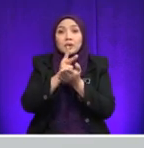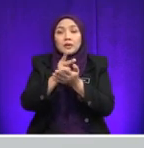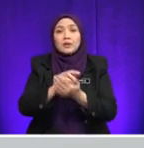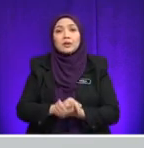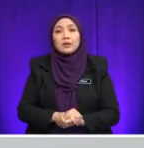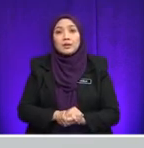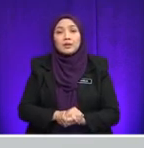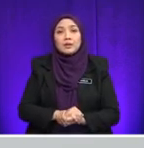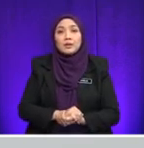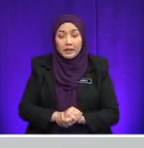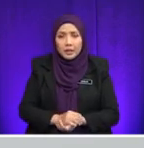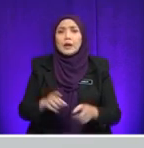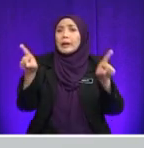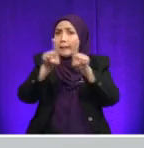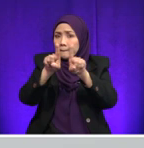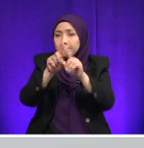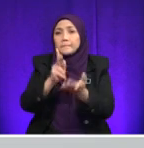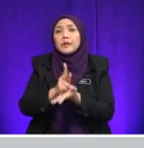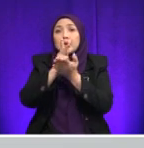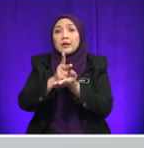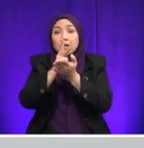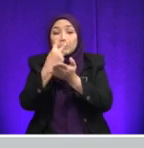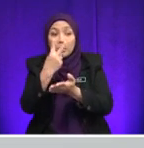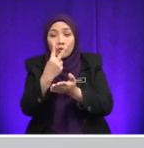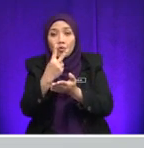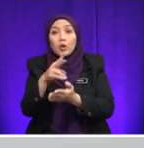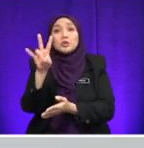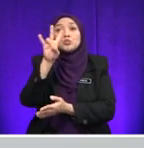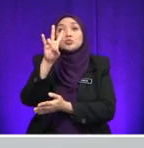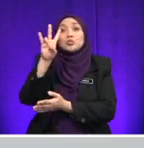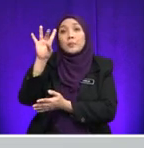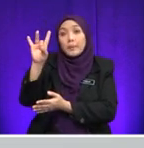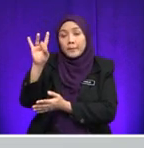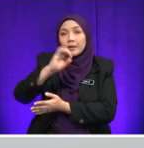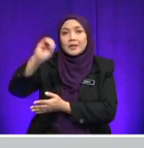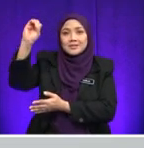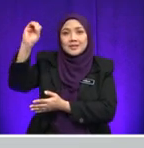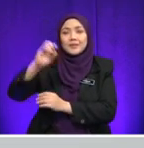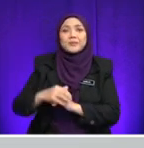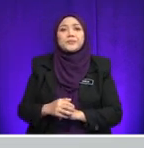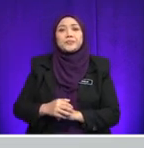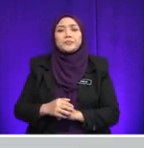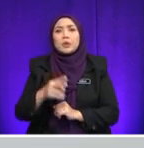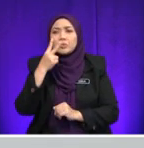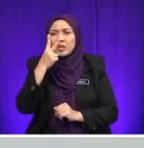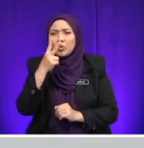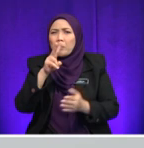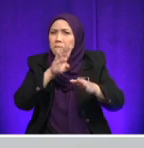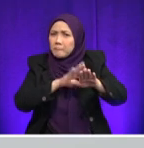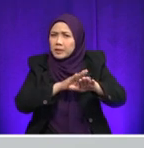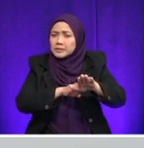kapal yang sama Oke di kesan pada bearing 78 gajah jadi pedasnya